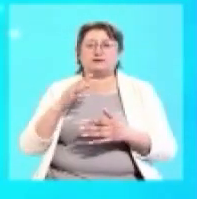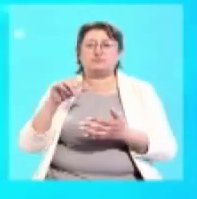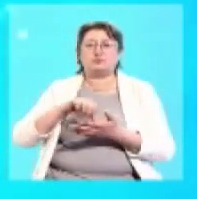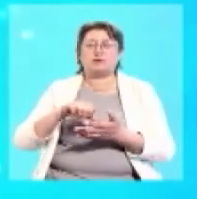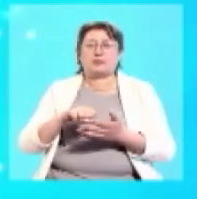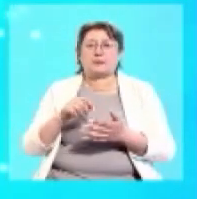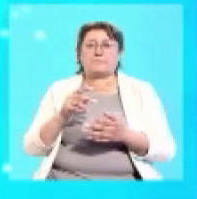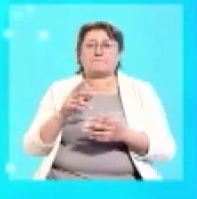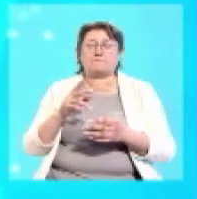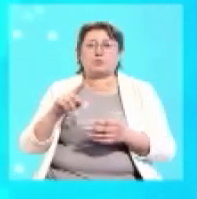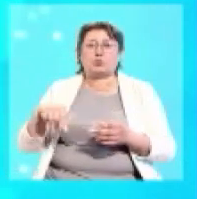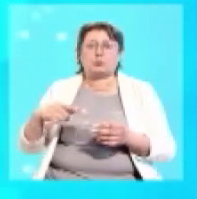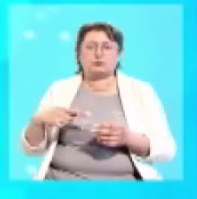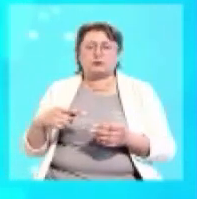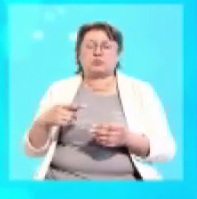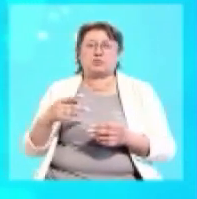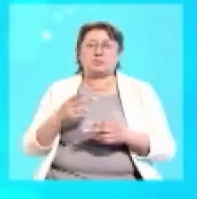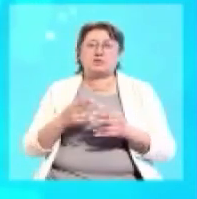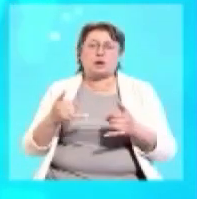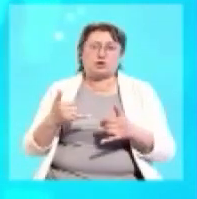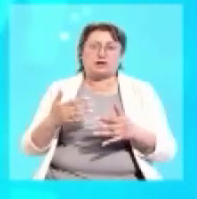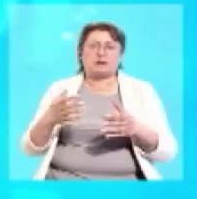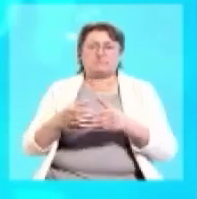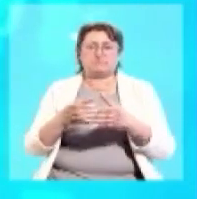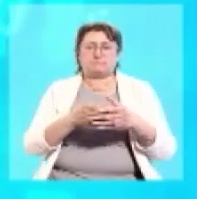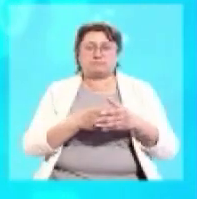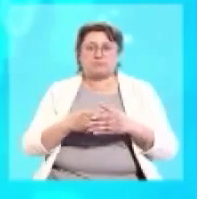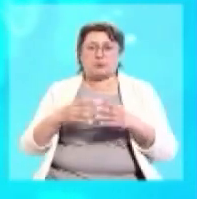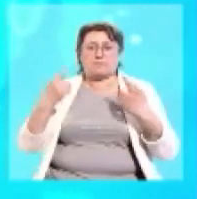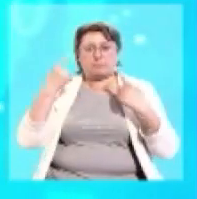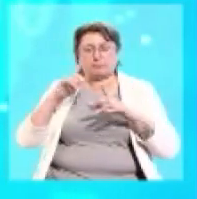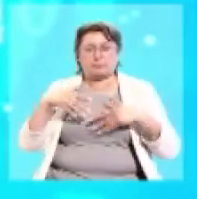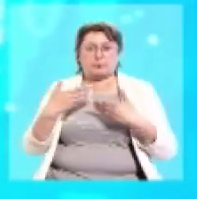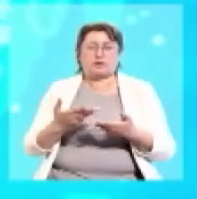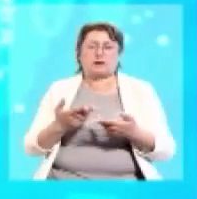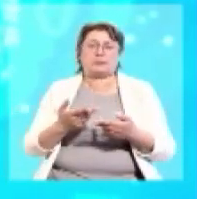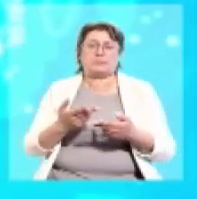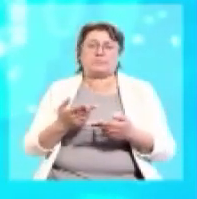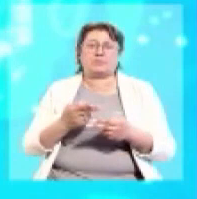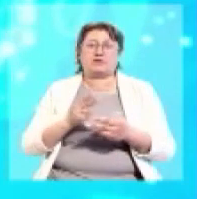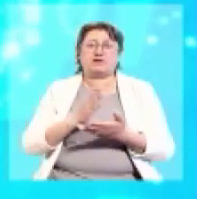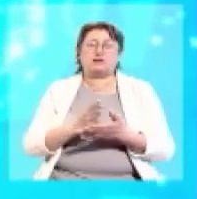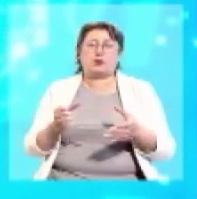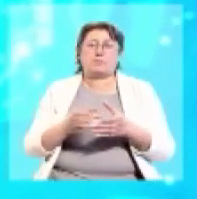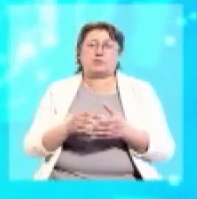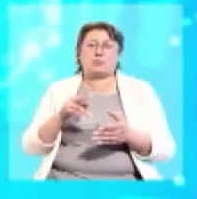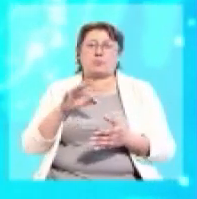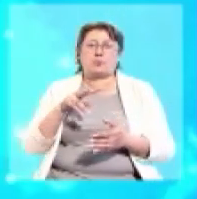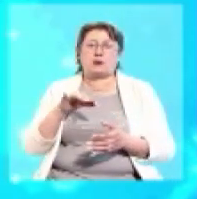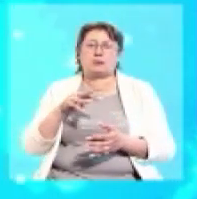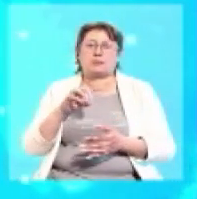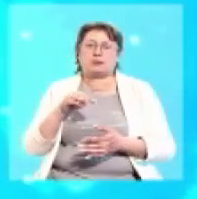доп тартысының бастамашылары Полиметал компаниясы. Аталмыш сайыста еліміздің өзге аймақтарының және көршілес Ресей